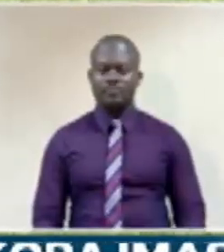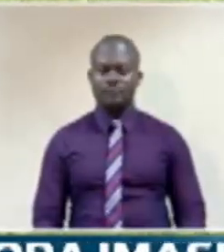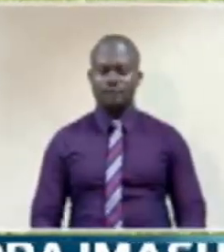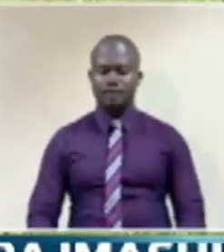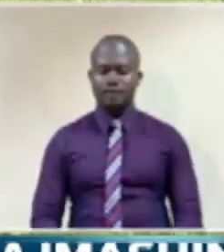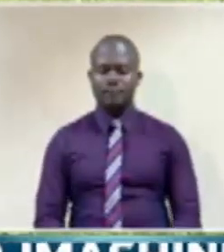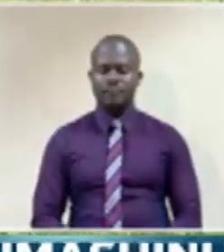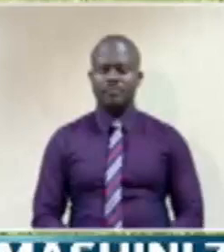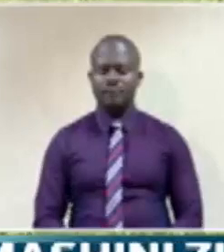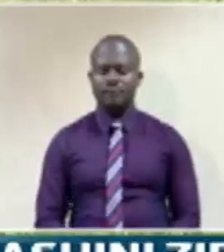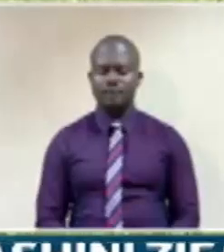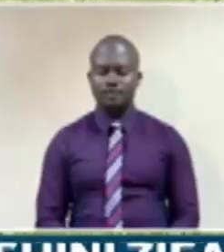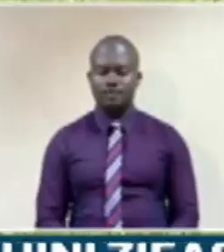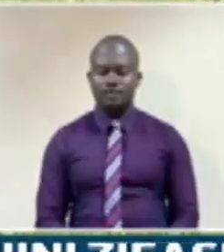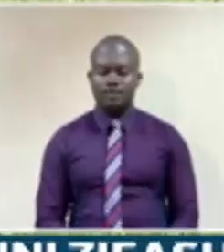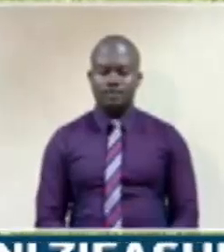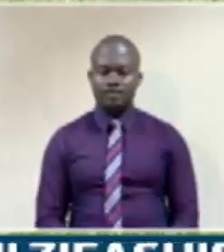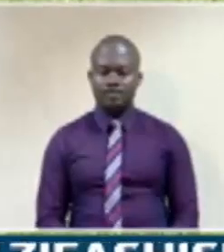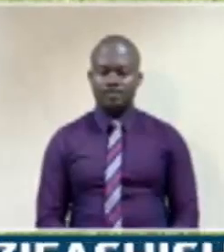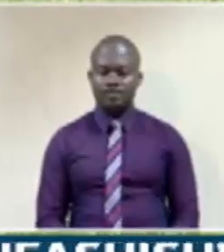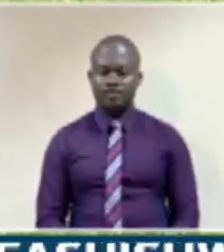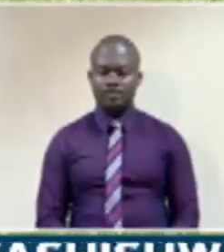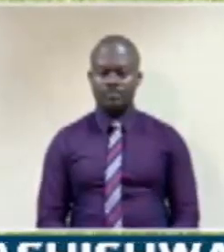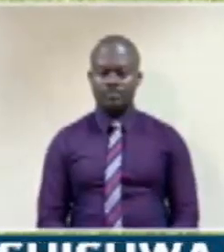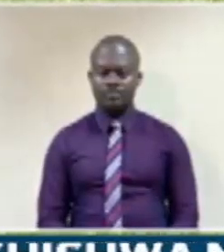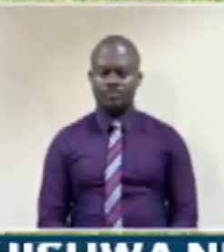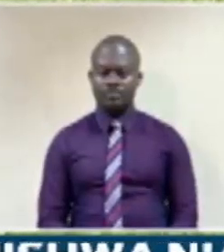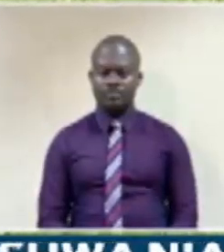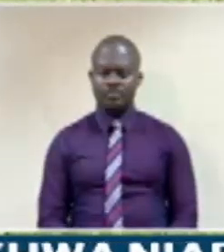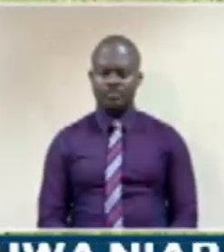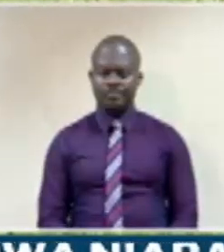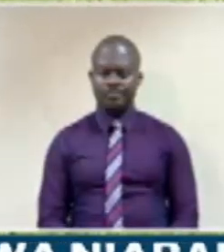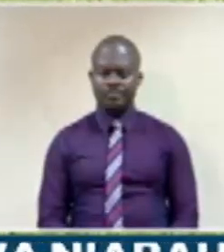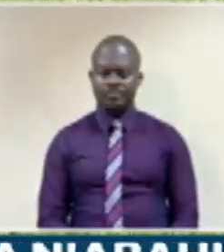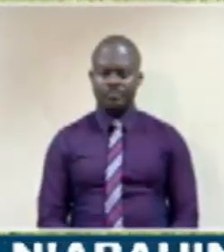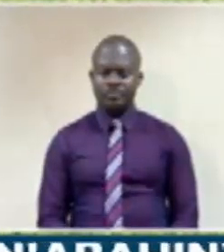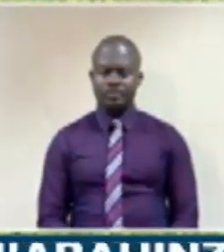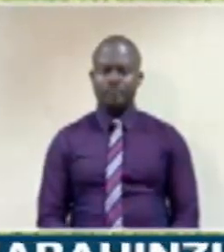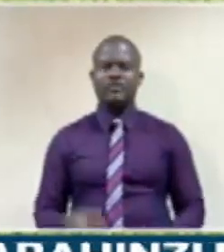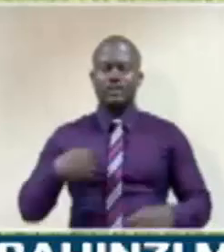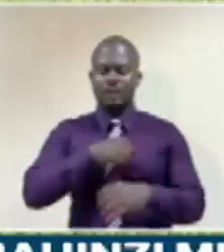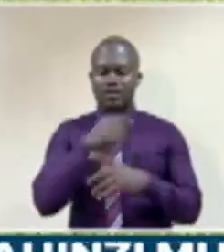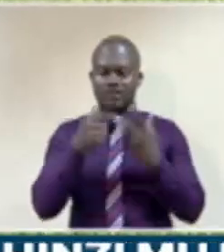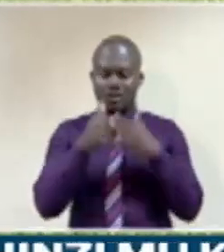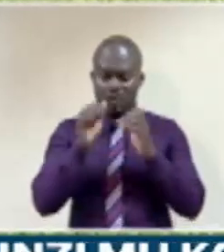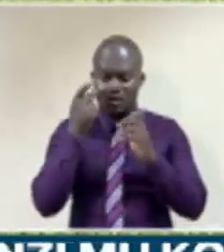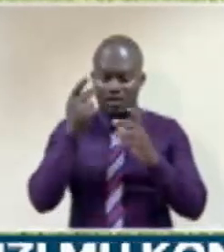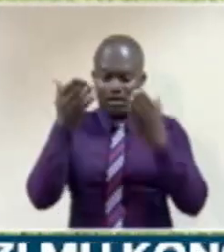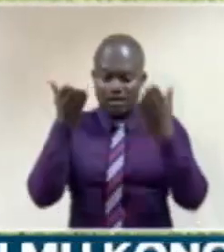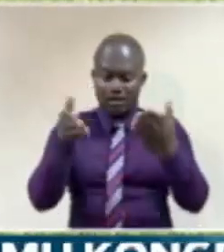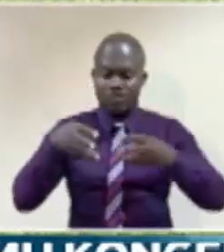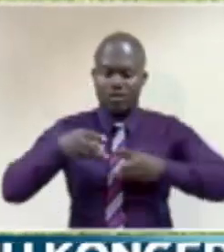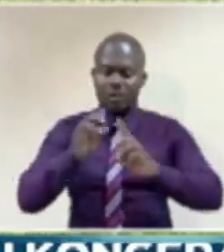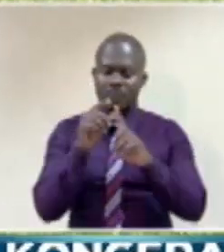here is how rice production was transformed. Icyo twabashije kubona hano ni uburyo